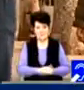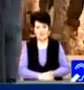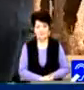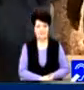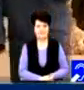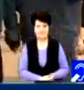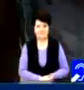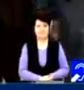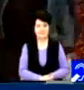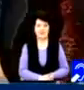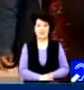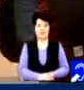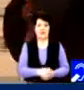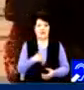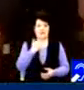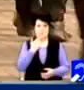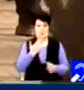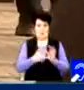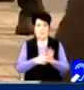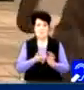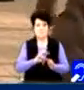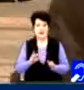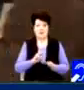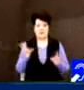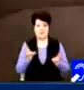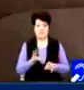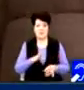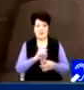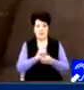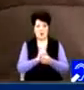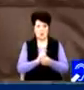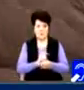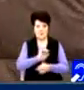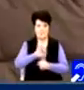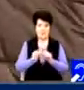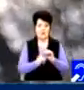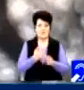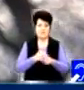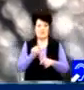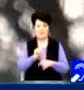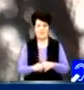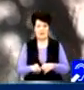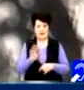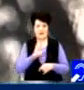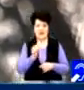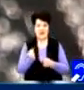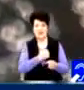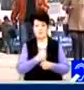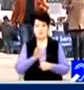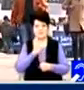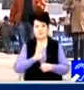Moldova vloggerița spune că 8 martie ar trebui să fie despre lupta împotriva violenței față de femei împotriva hărțuirii